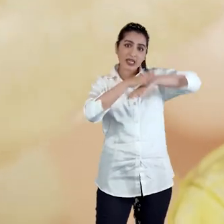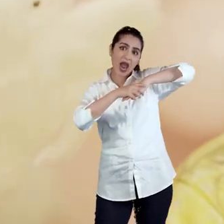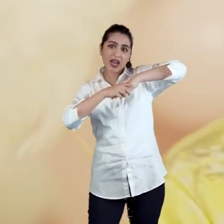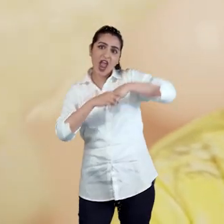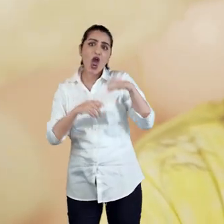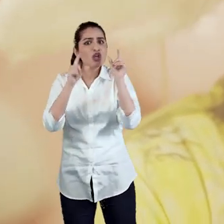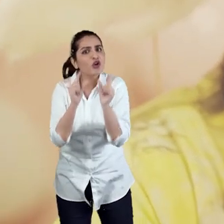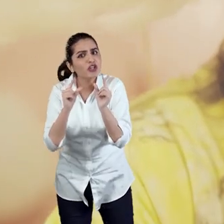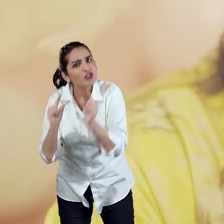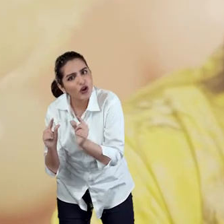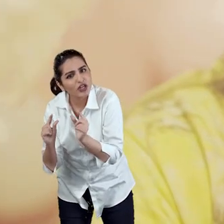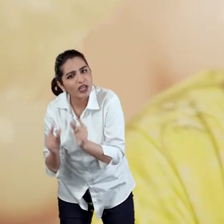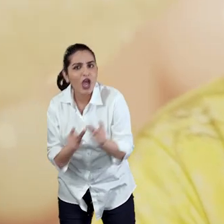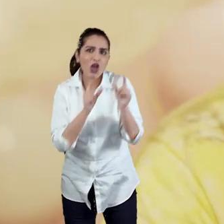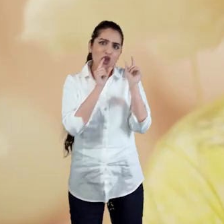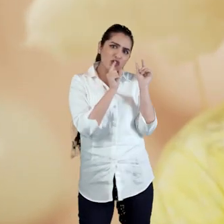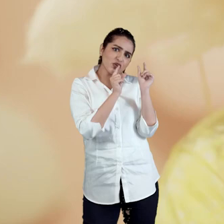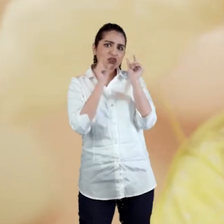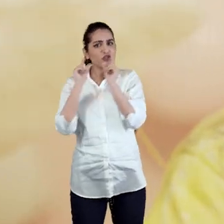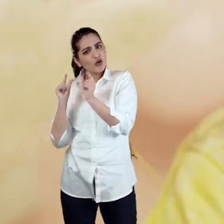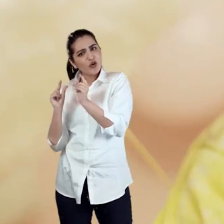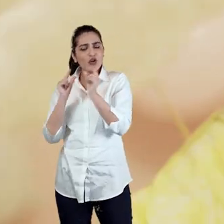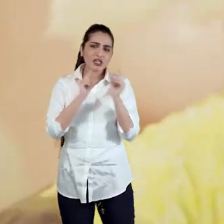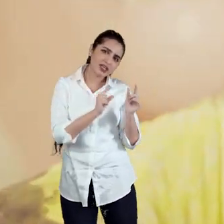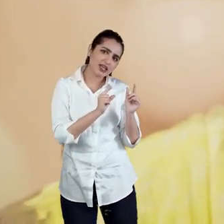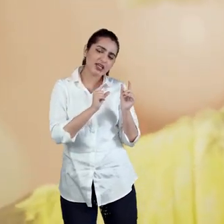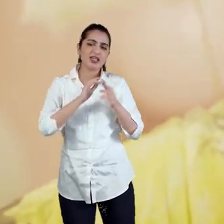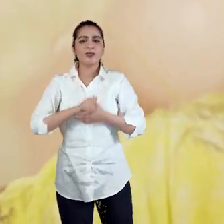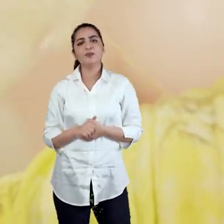जिसकी टांगे छोटी छोटी